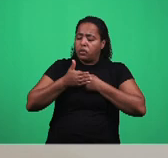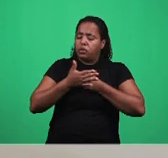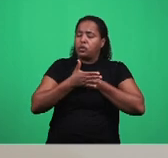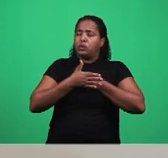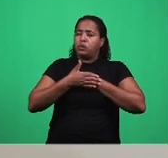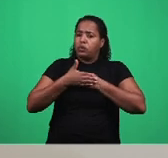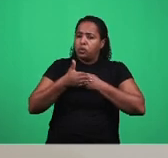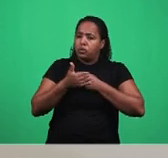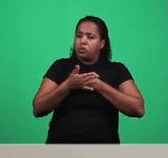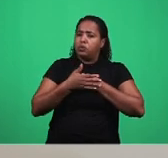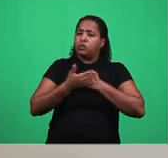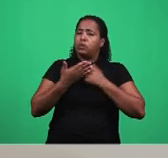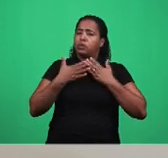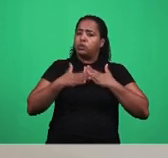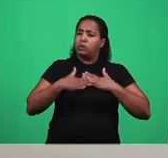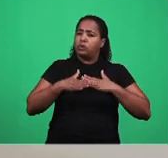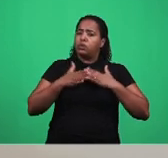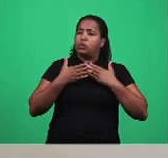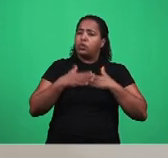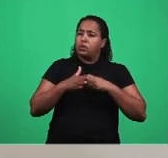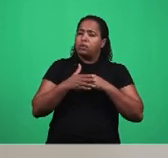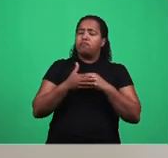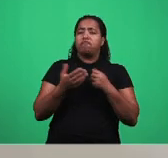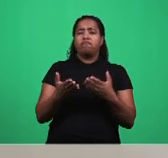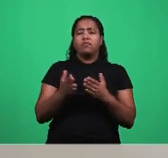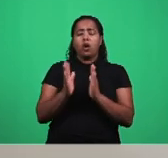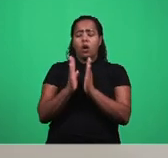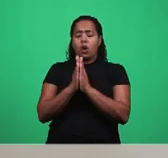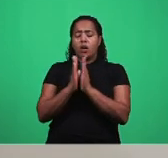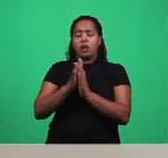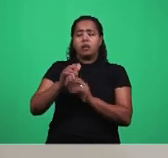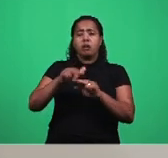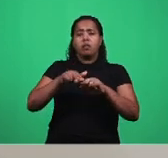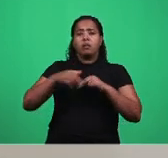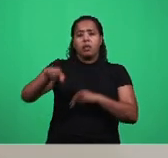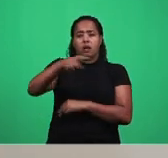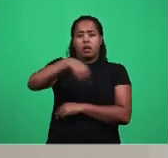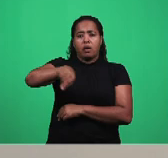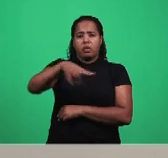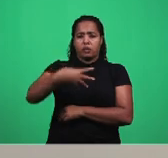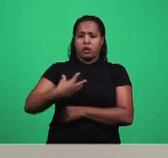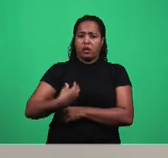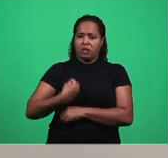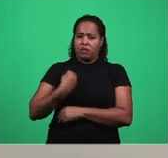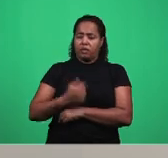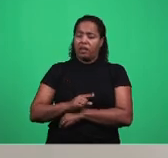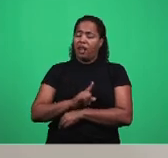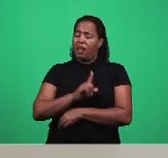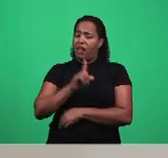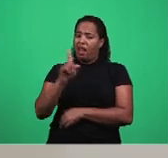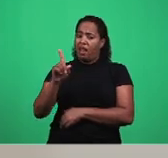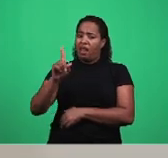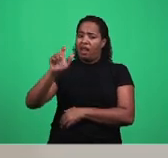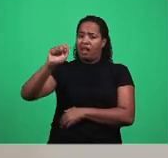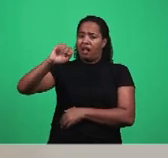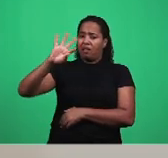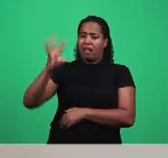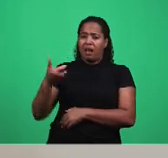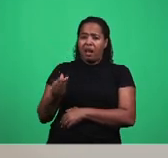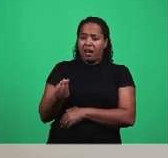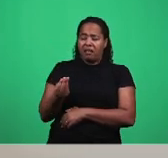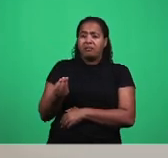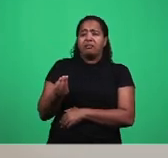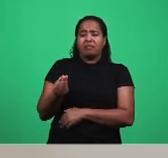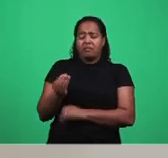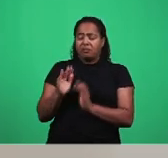des affections et des prières pour nous. En Afrique, ils sont en train d'intercéder pour le Brésil.